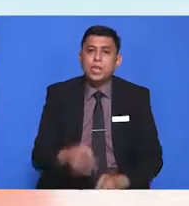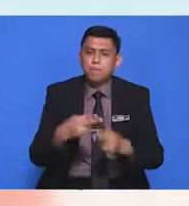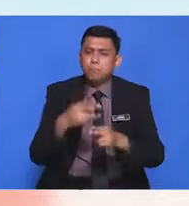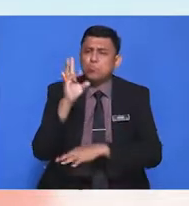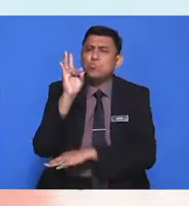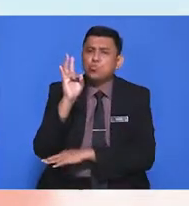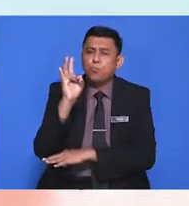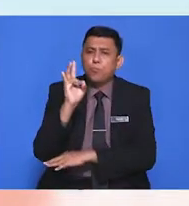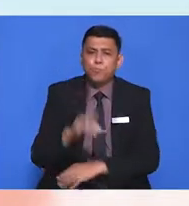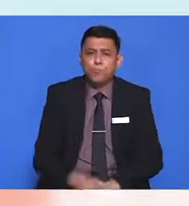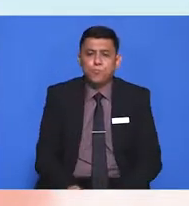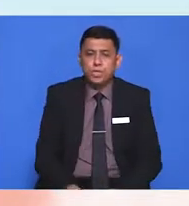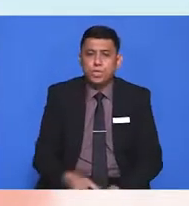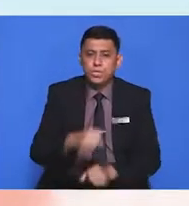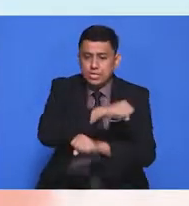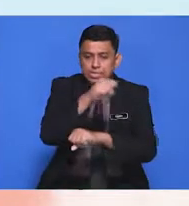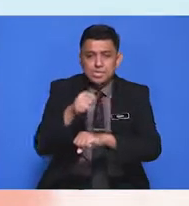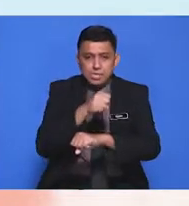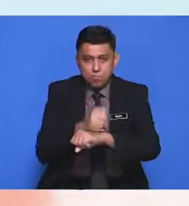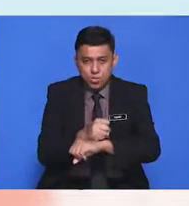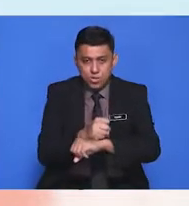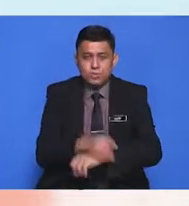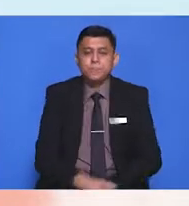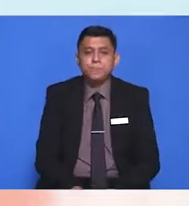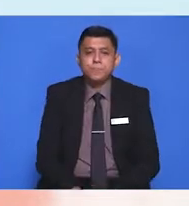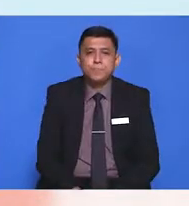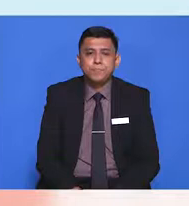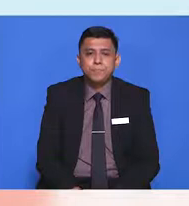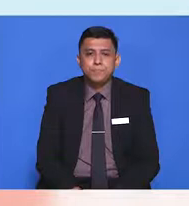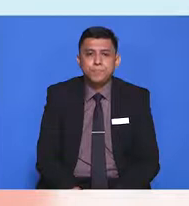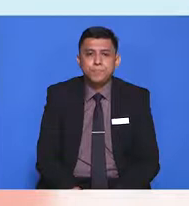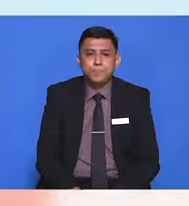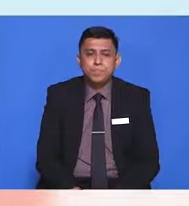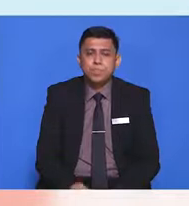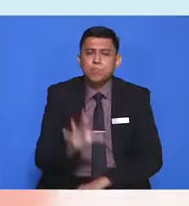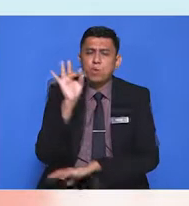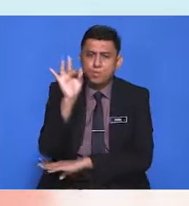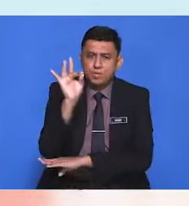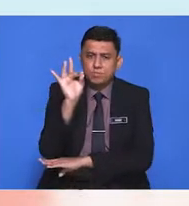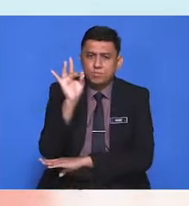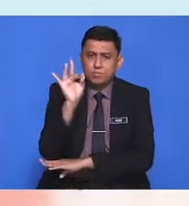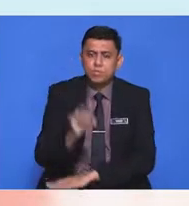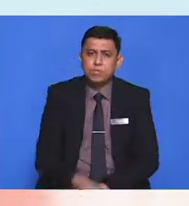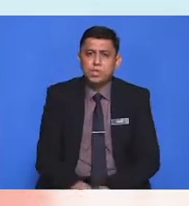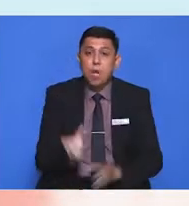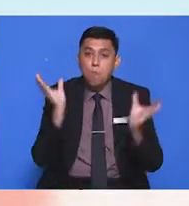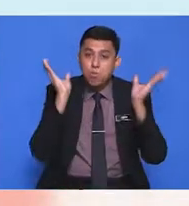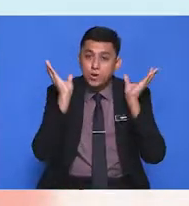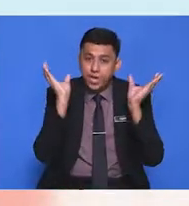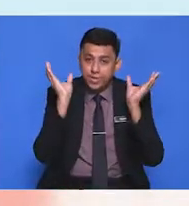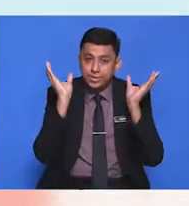7. Singapura. Nyatakan nama negara Asia Tenggara bagi label 8. Brunei Darussalam.